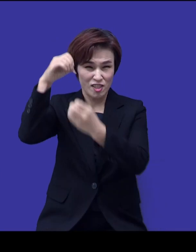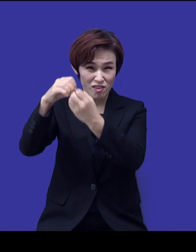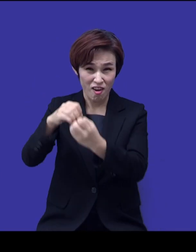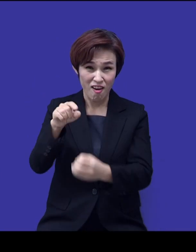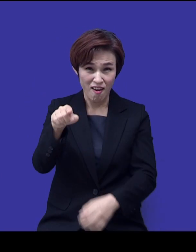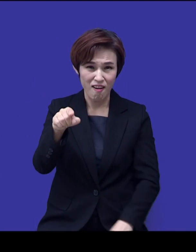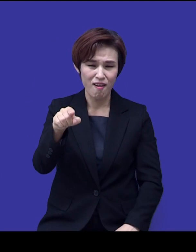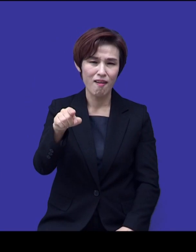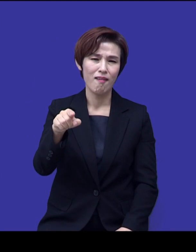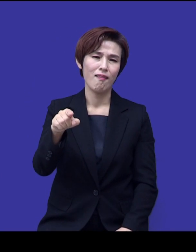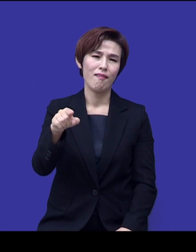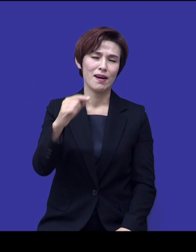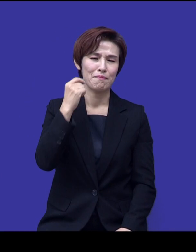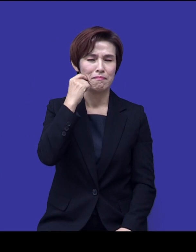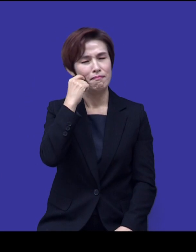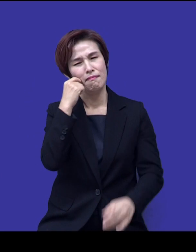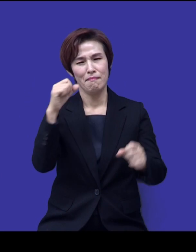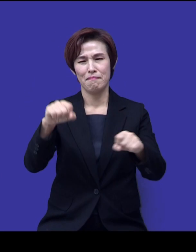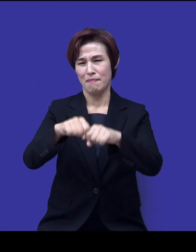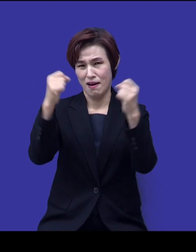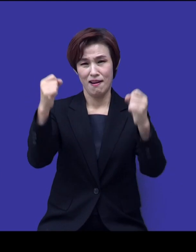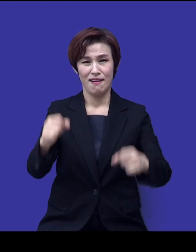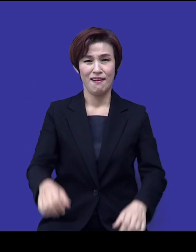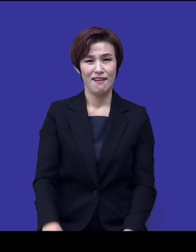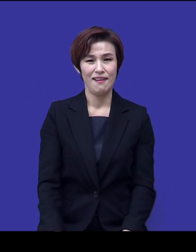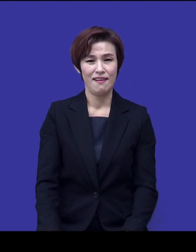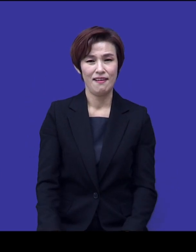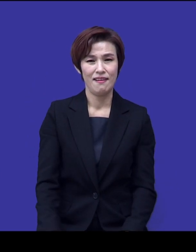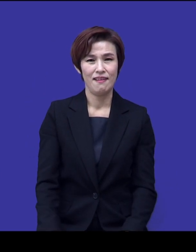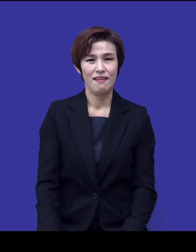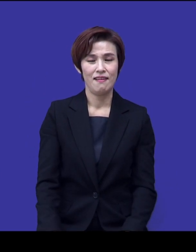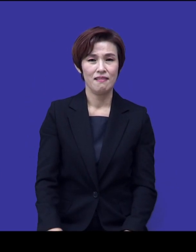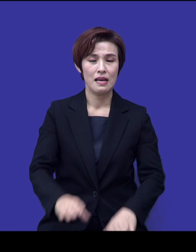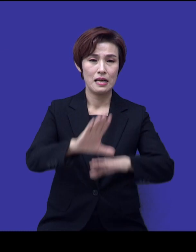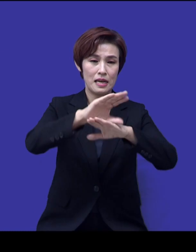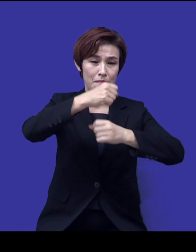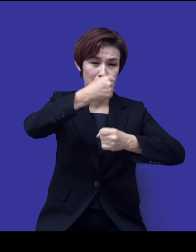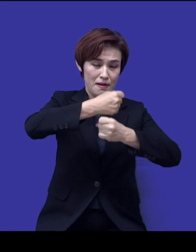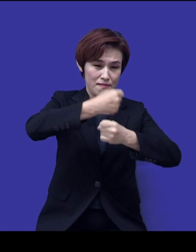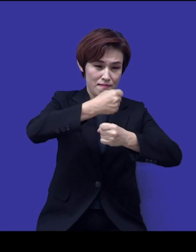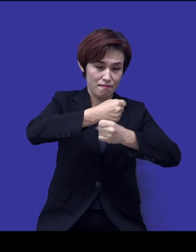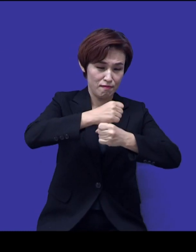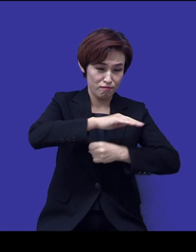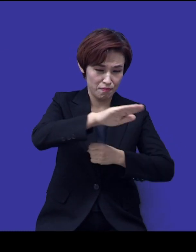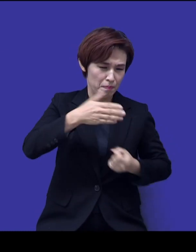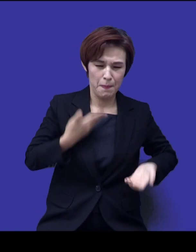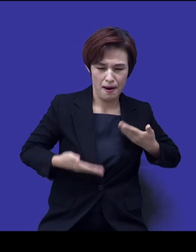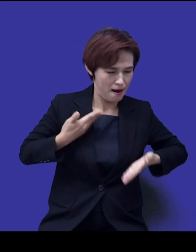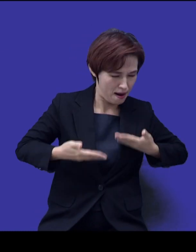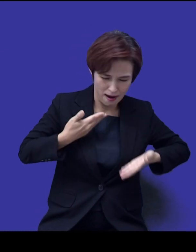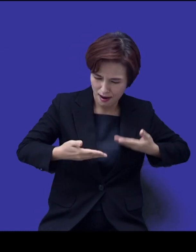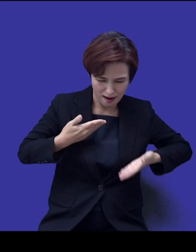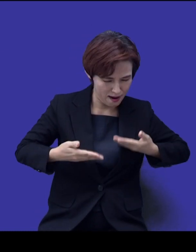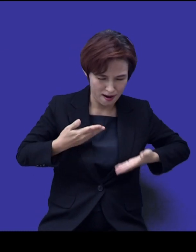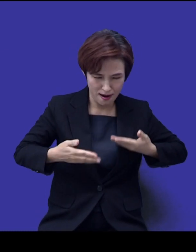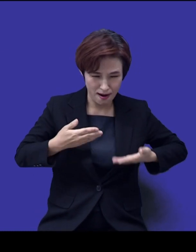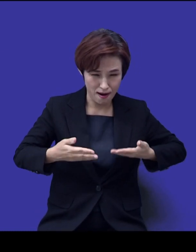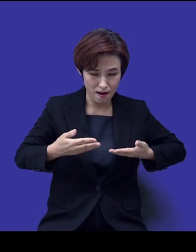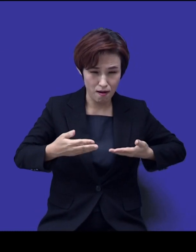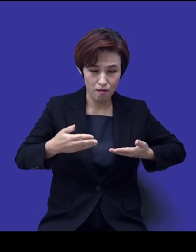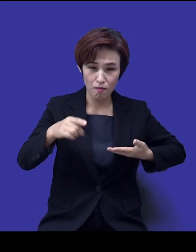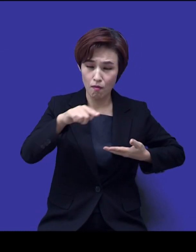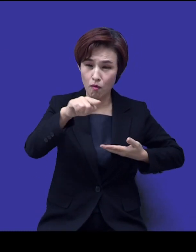그때 굉장했었죠. 사실은 만드는 저희들은 워낙 바쁘기 때문에 네. 현장에서는 모릅니다.